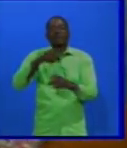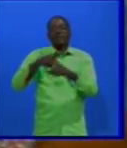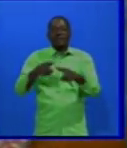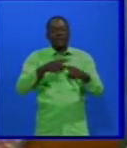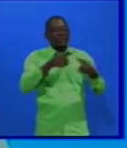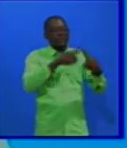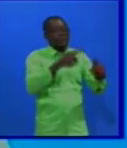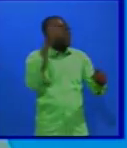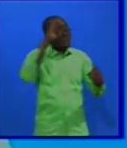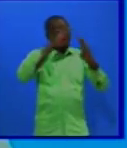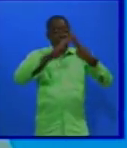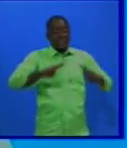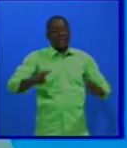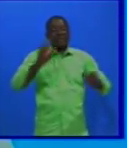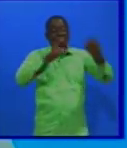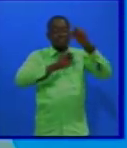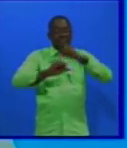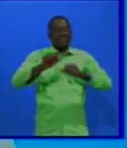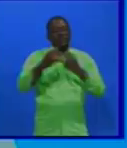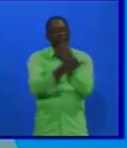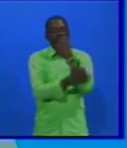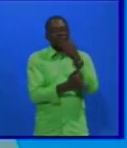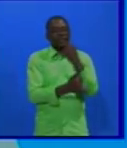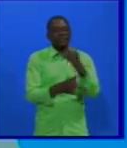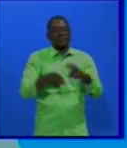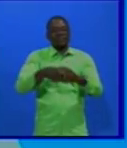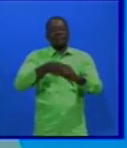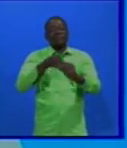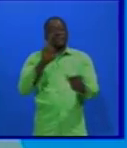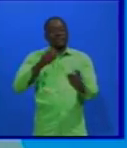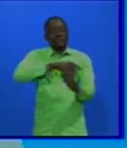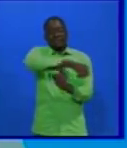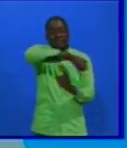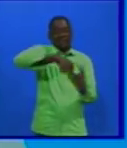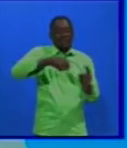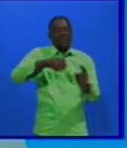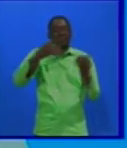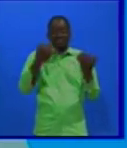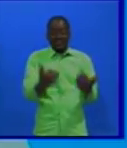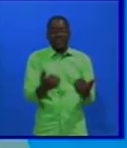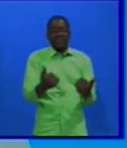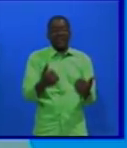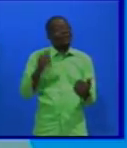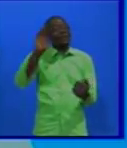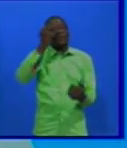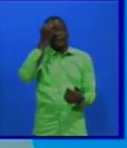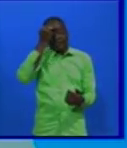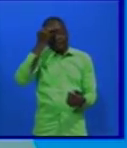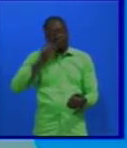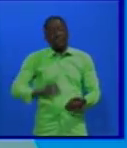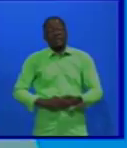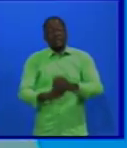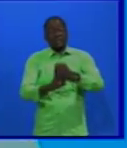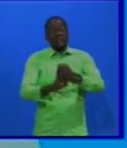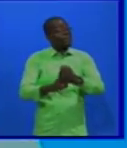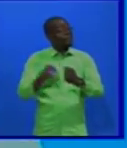pays. Les démissions s'enchaînent autour du président américain. C'est au tour de son ministre de la Défense de rendre le